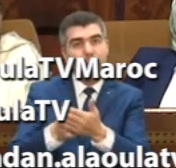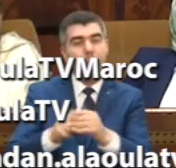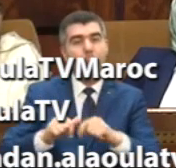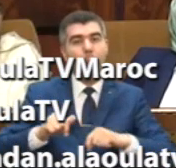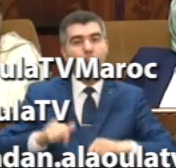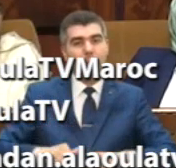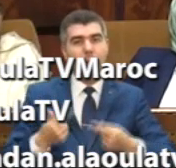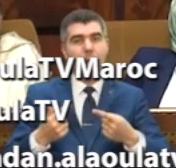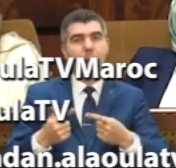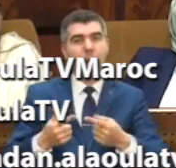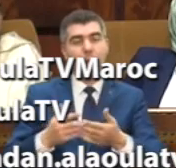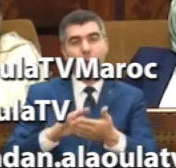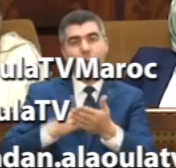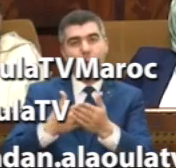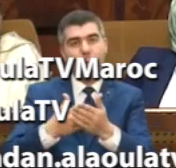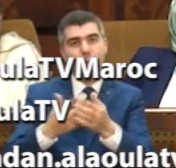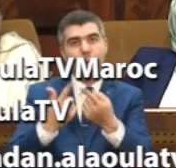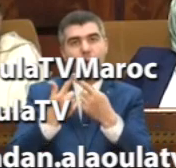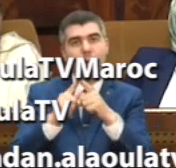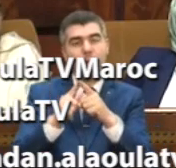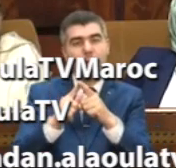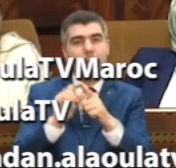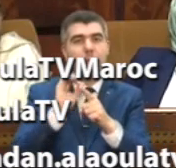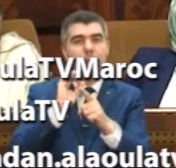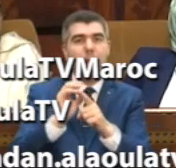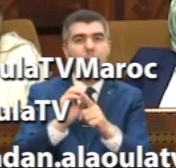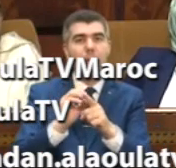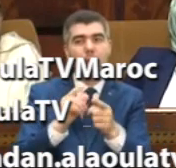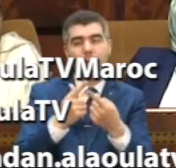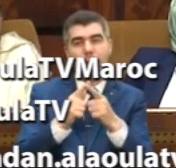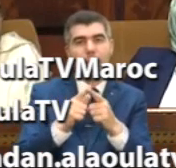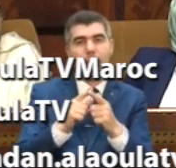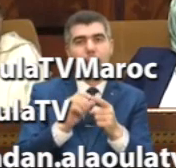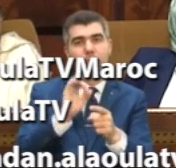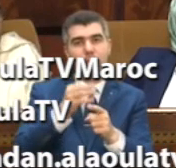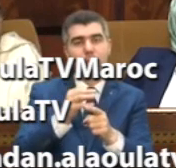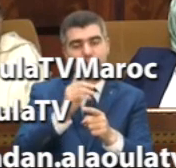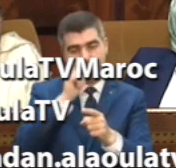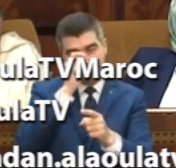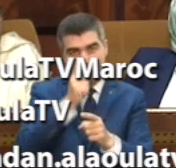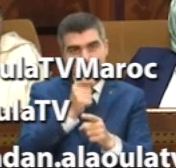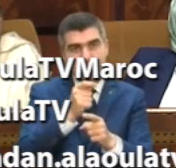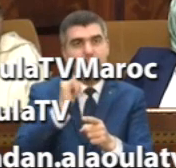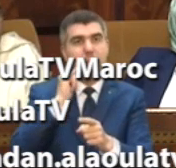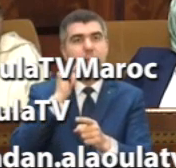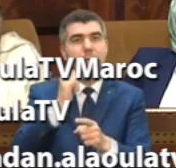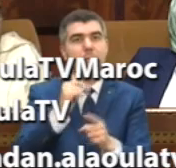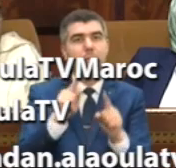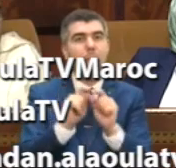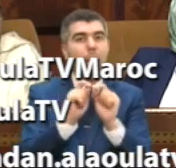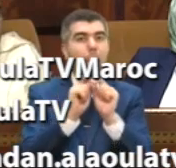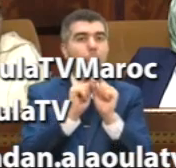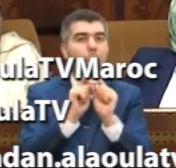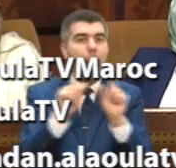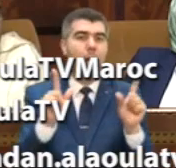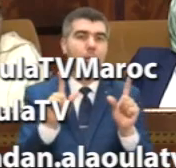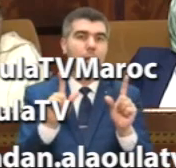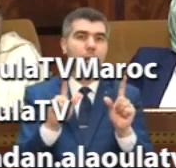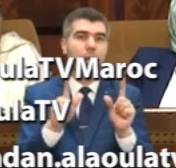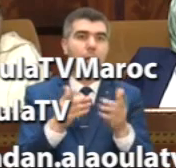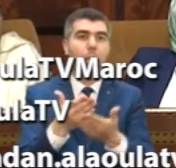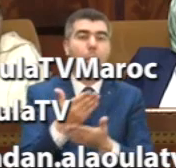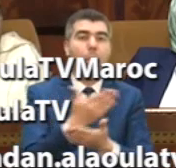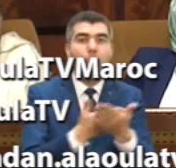وكتاب الدولة وكتاب يعني كتاب العامين في إطار مراسيم. هنيئا لكم، وبغيناكم سيد الوزير تستمروا في التوضيح كسرا